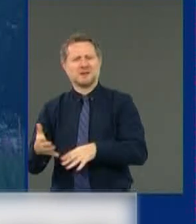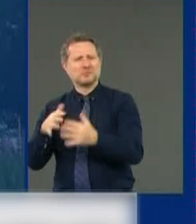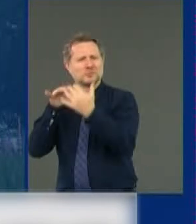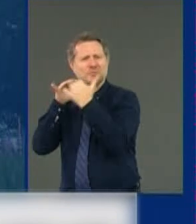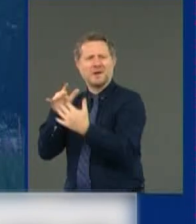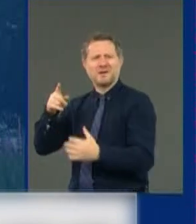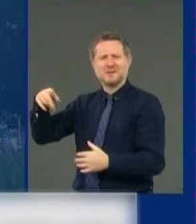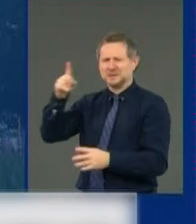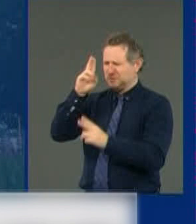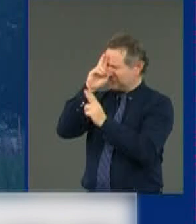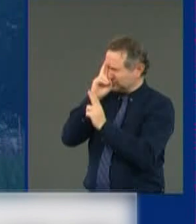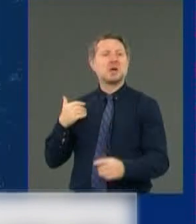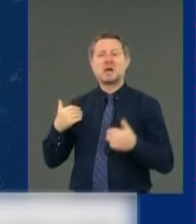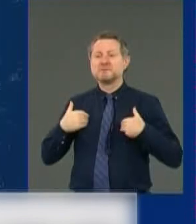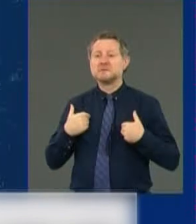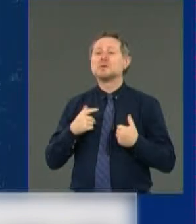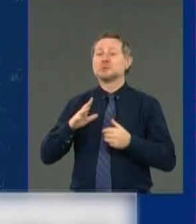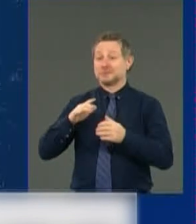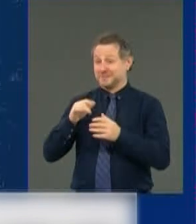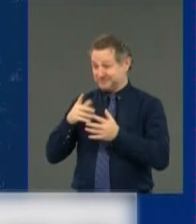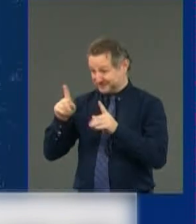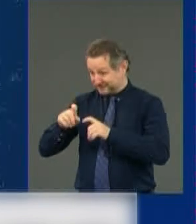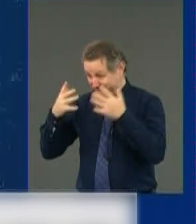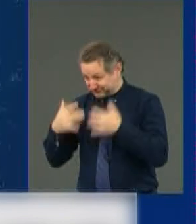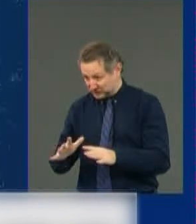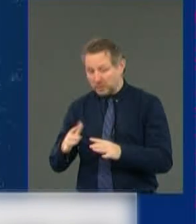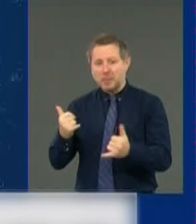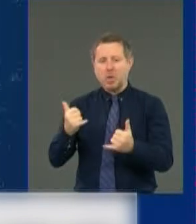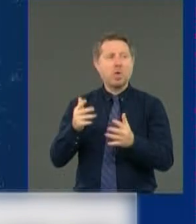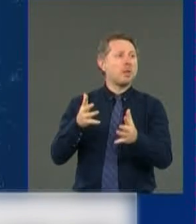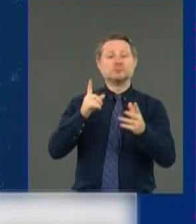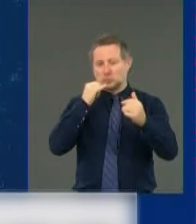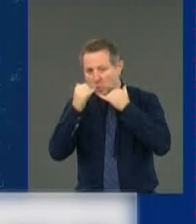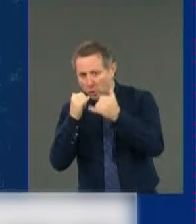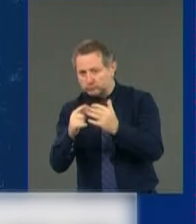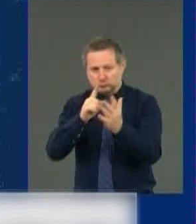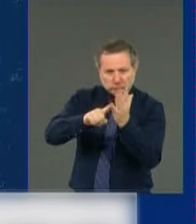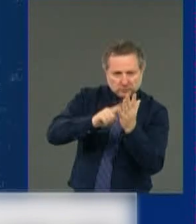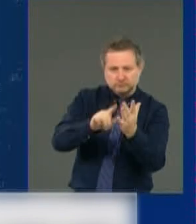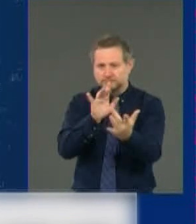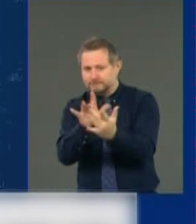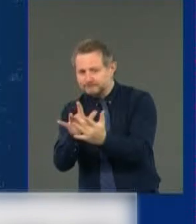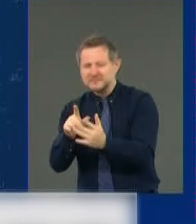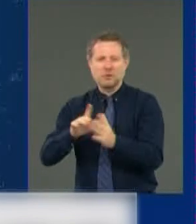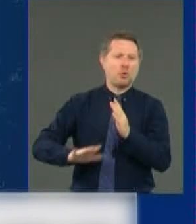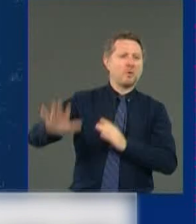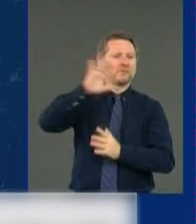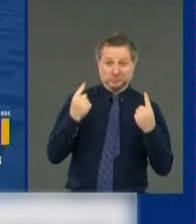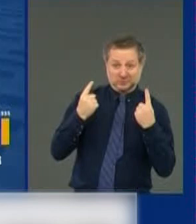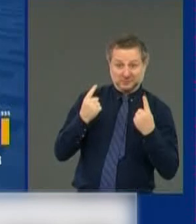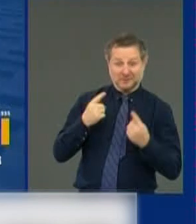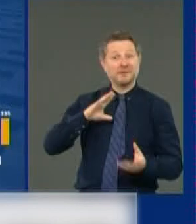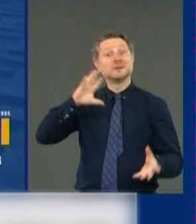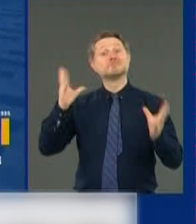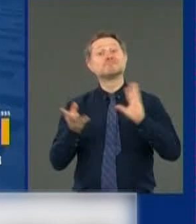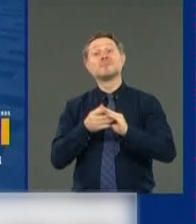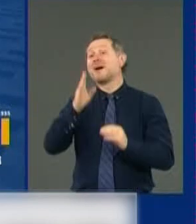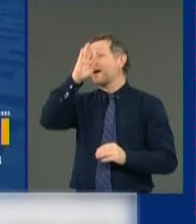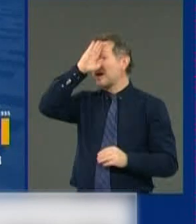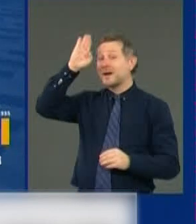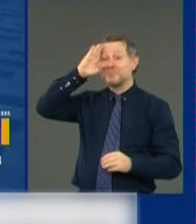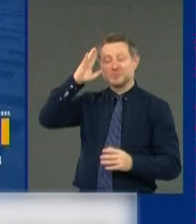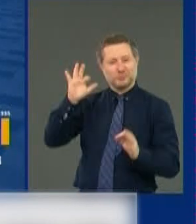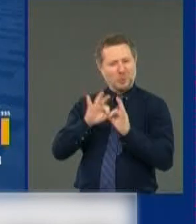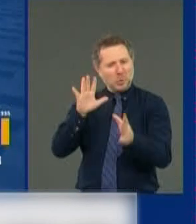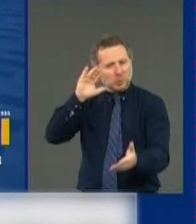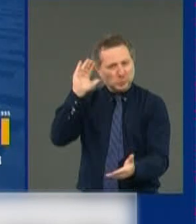的阵亡将士纪念日聚会。同时，首都奥本尼地区将于20日起进入第一阶段复工。截止周二下午，